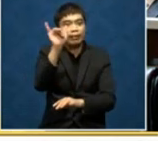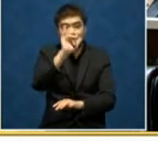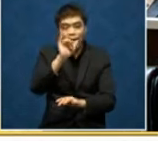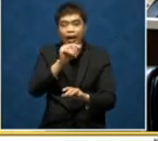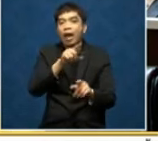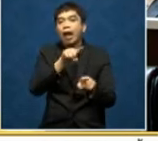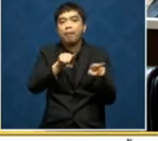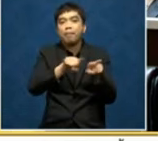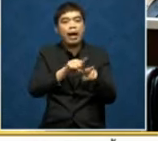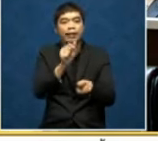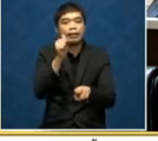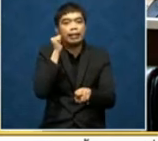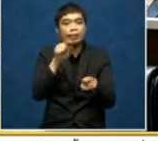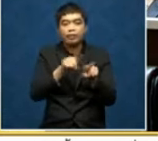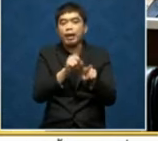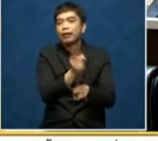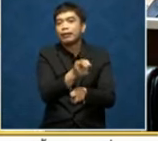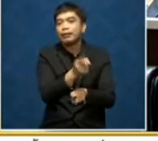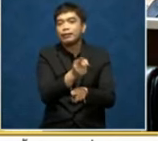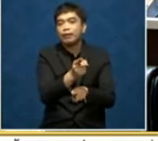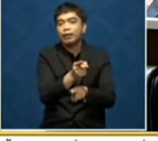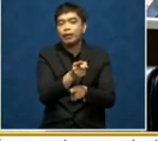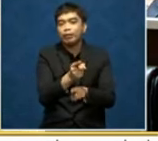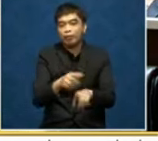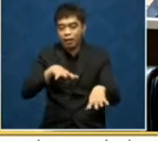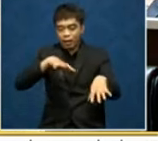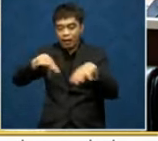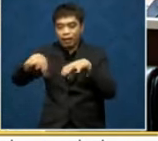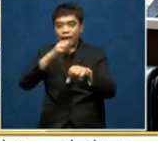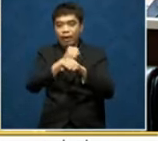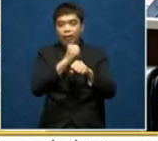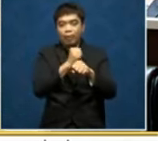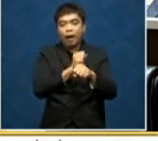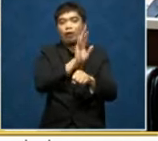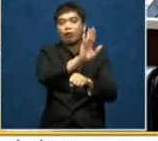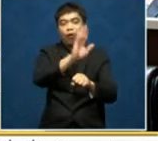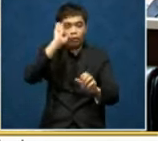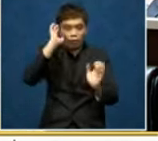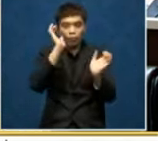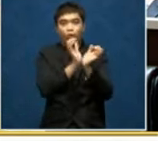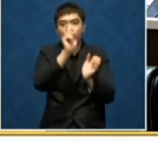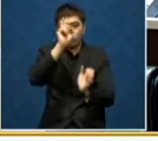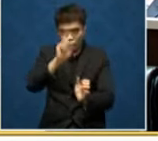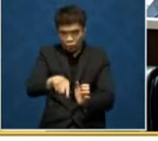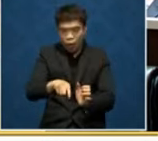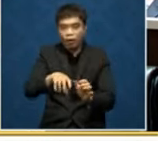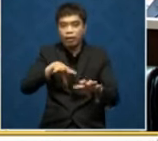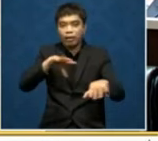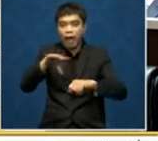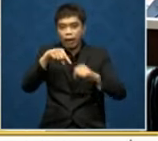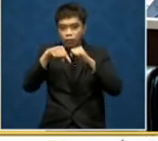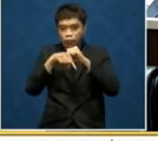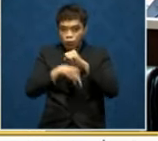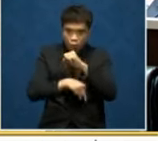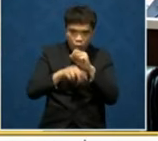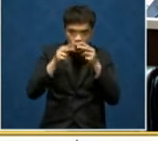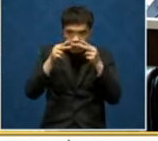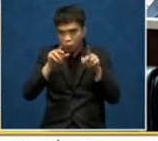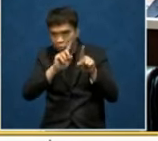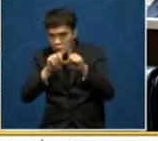เท่าที่ควรค่ะท่านประธานการบริหารงานบุคคลของตำรวจยังต้องการความโปร่งใสโดยเฉพาะอย่าง